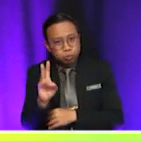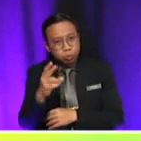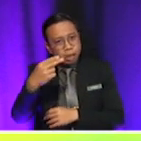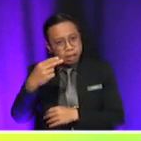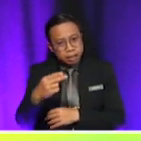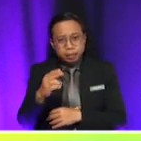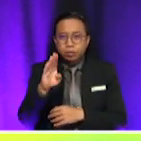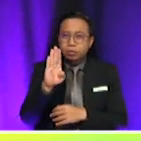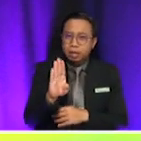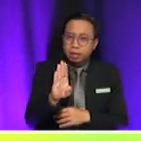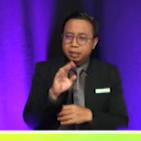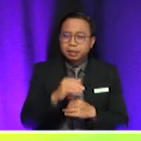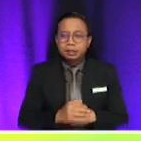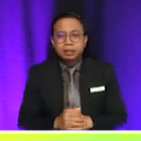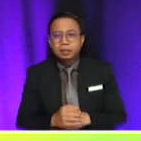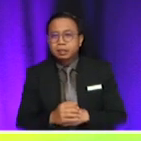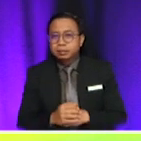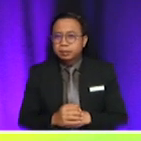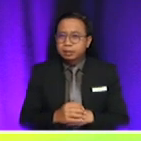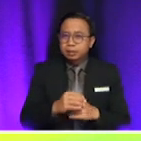tujuh hari bulan